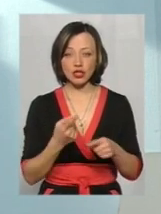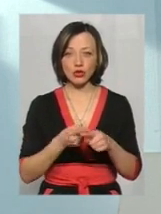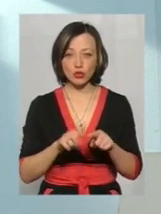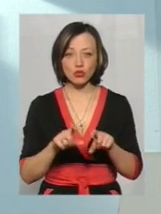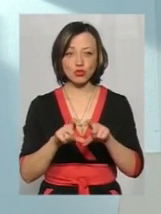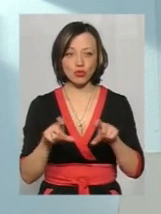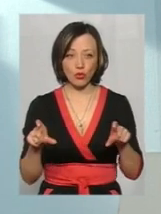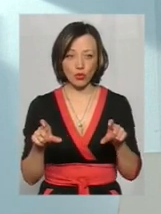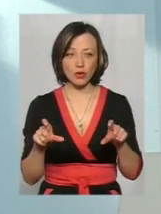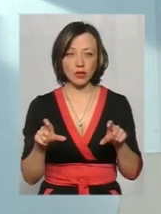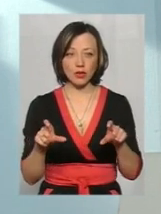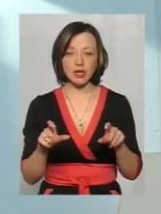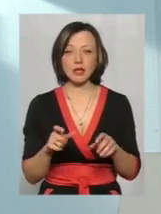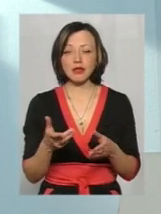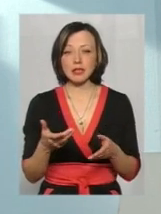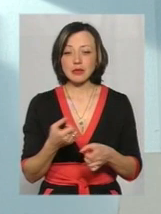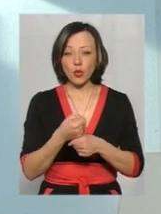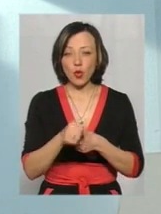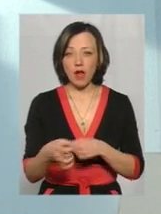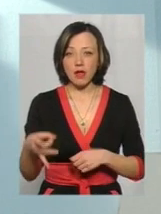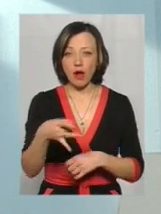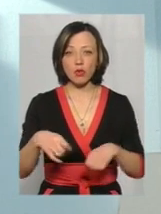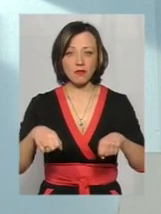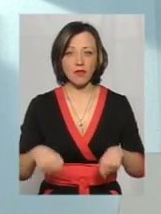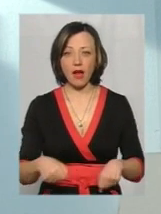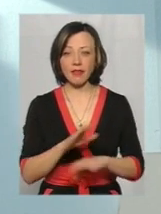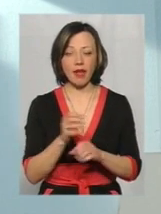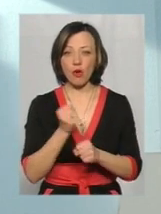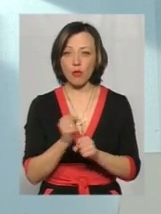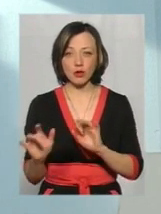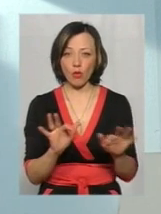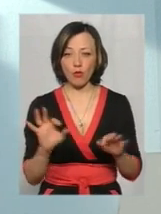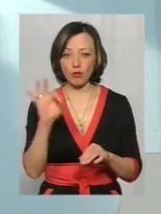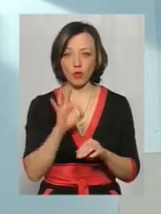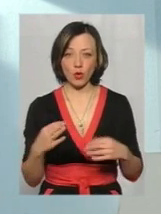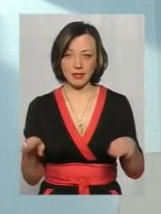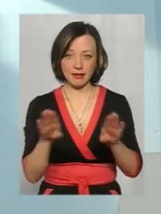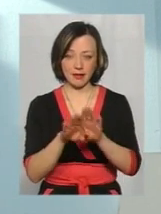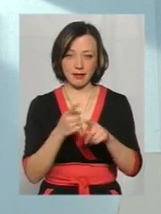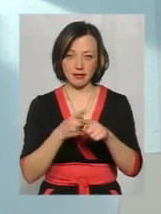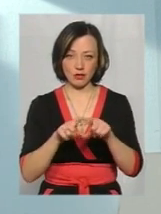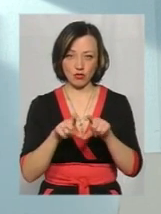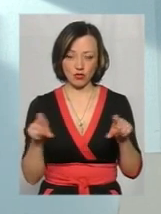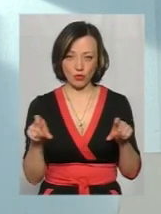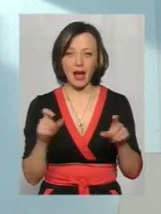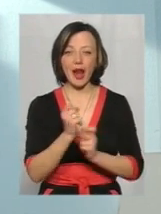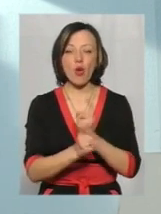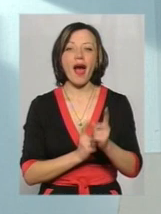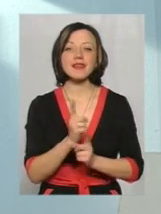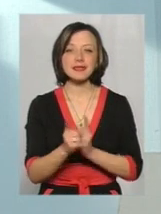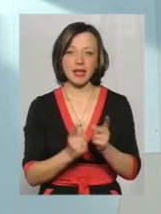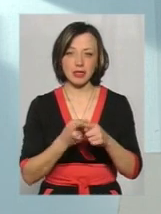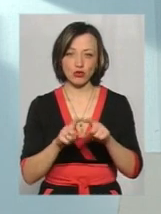школи, спонукали районну владу не робити кроків стосовно того, щоб цю школу